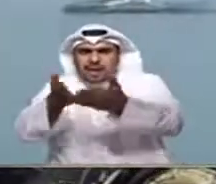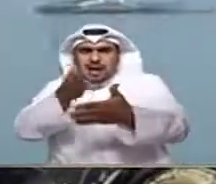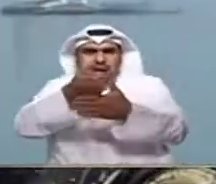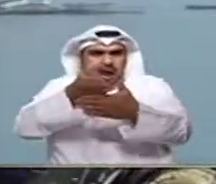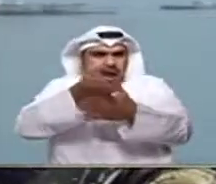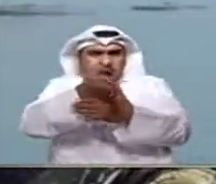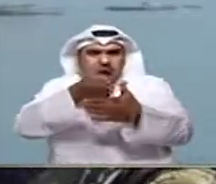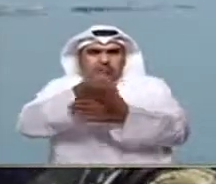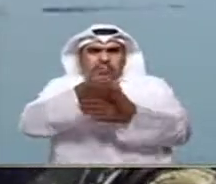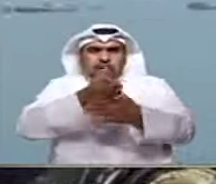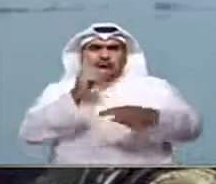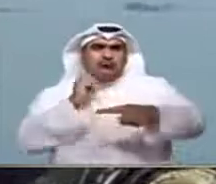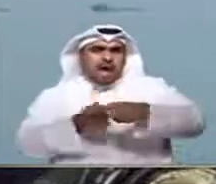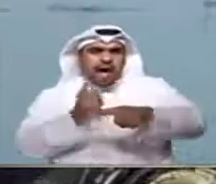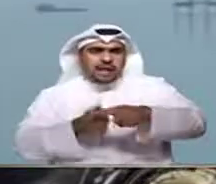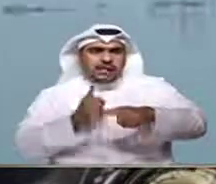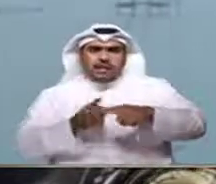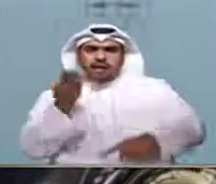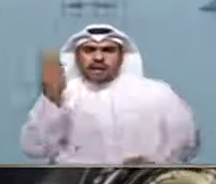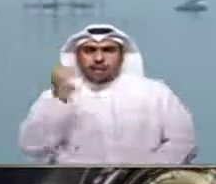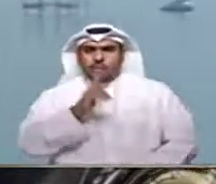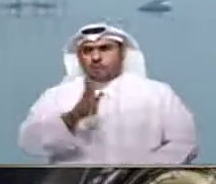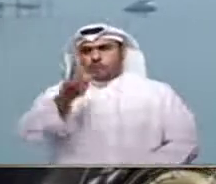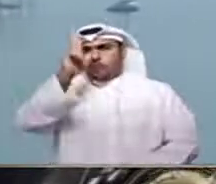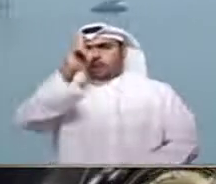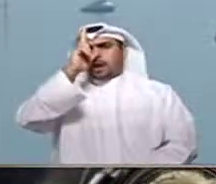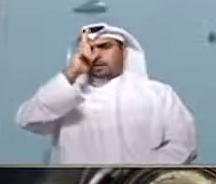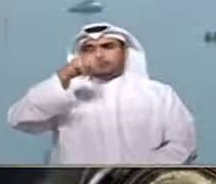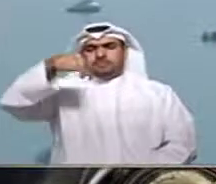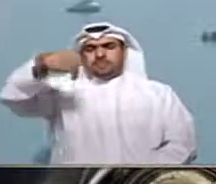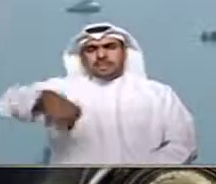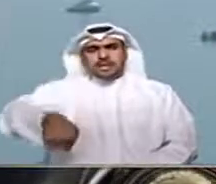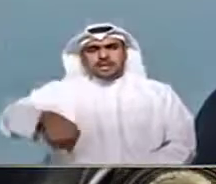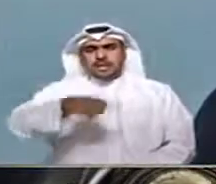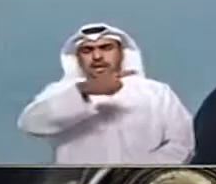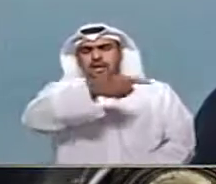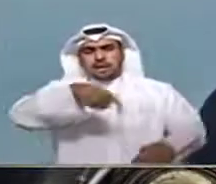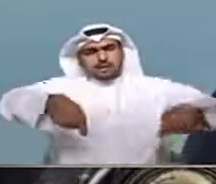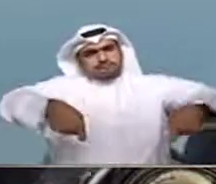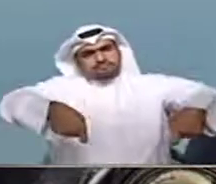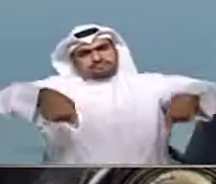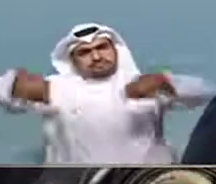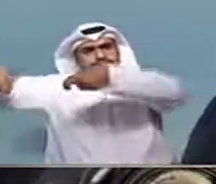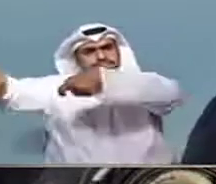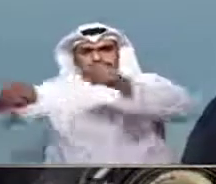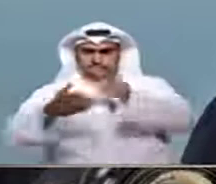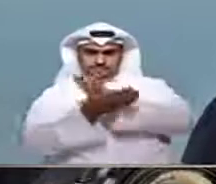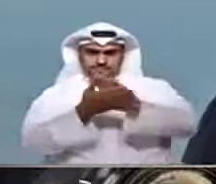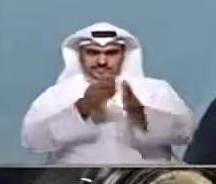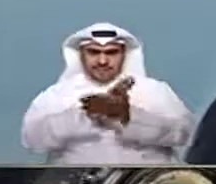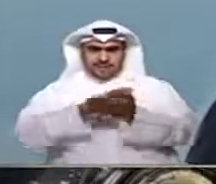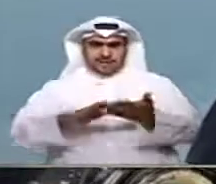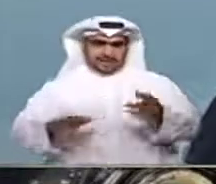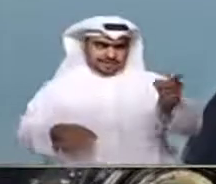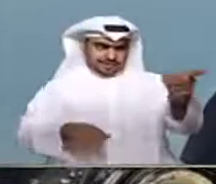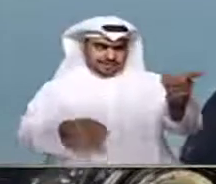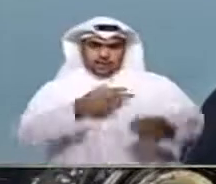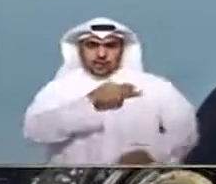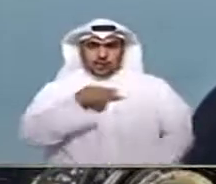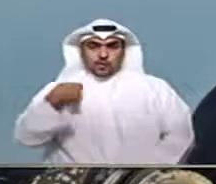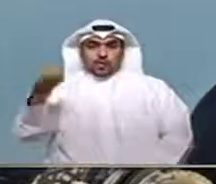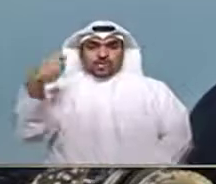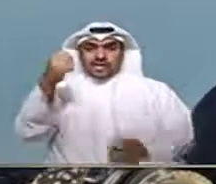تقطيعها وتحويلها إلى أجزاء خالية من الزيوت المضرة بالبيئة. تحرص وزارة المواصلات إدارة النقل البحري للمحافظة على